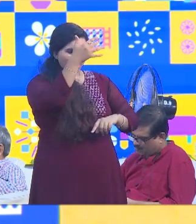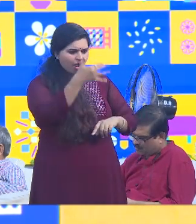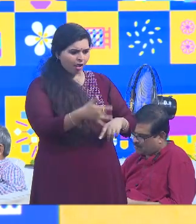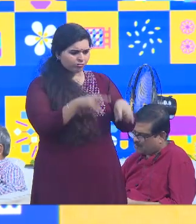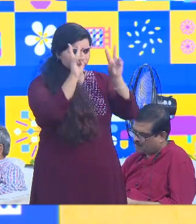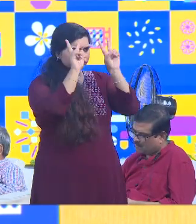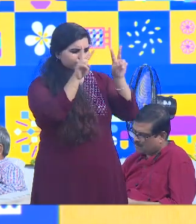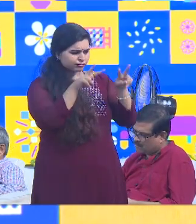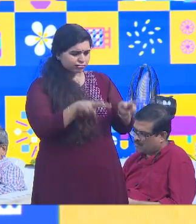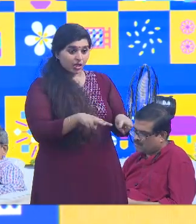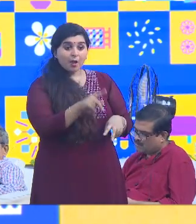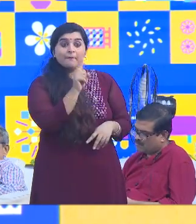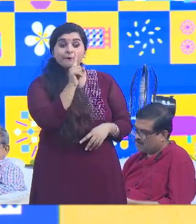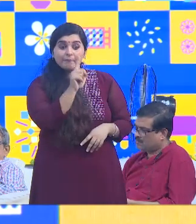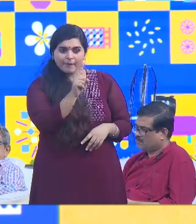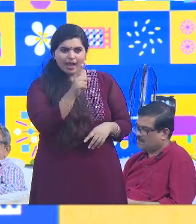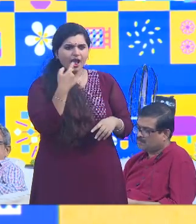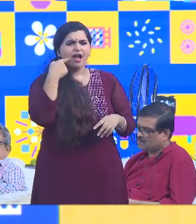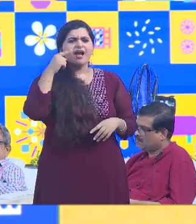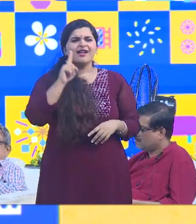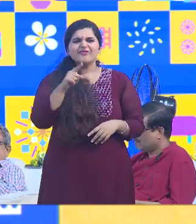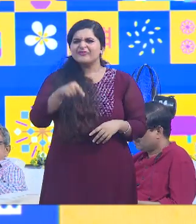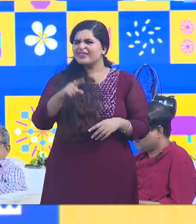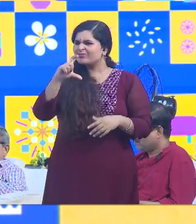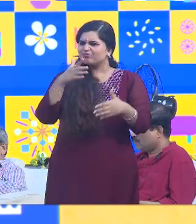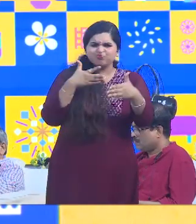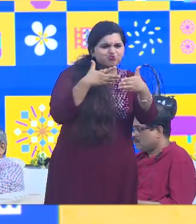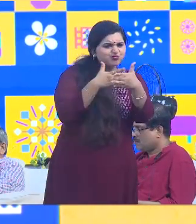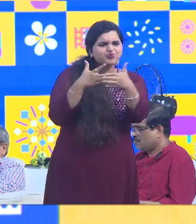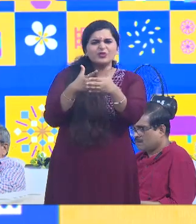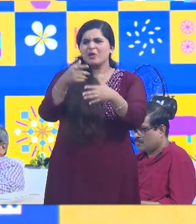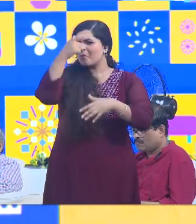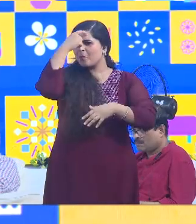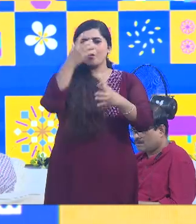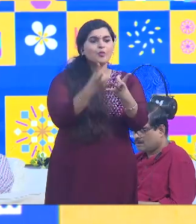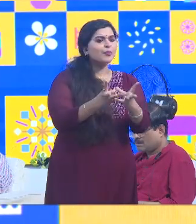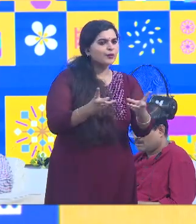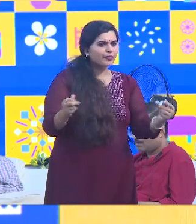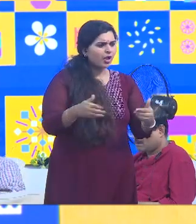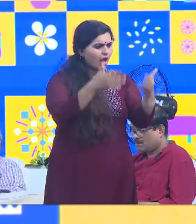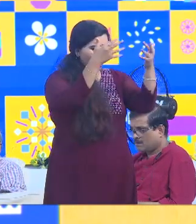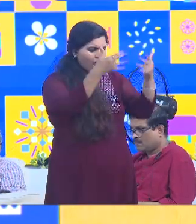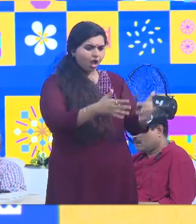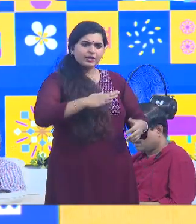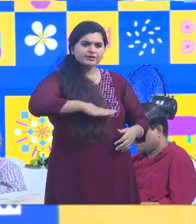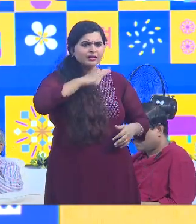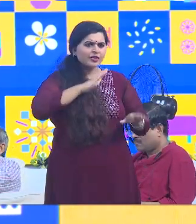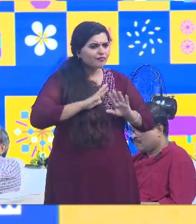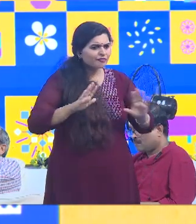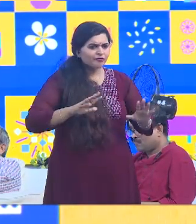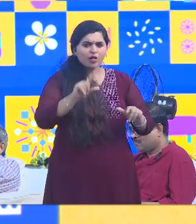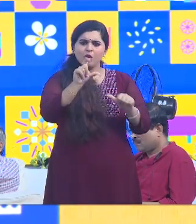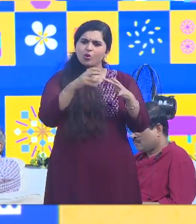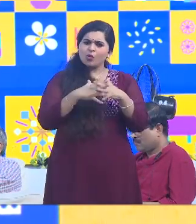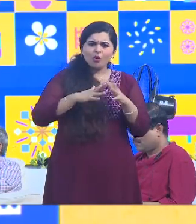കാണുന്നു. അതിലപ്പുറത്തേക്ക് നമ്മുടെ ഇന്നത്തെ വെല്ലുവിളികൾ സ്വീകരിക്കുവാൻ തക്കവണ്ണം ഈ സംവിധാനങ്ങൾ പര്യാപ്തമാണോ, നയങ്ങൾ